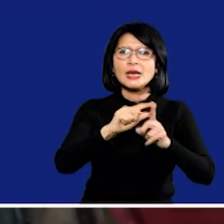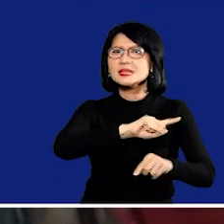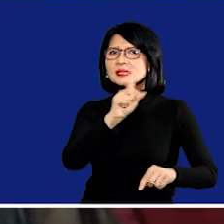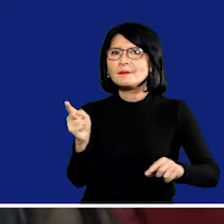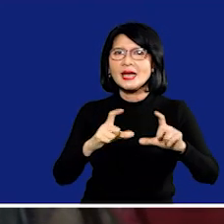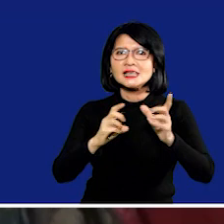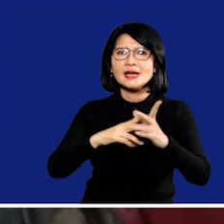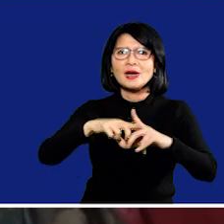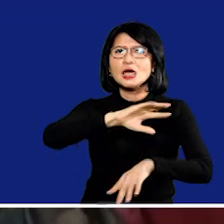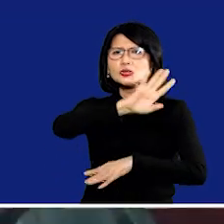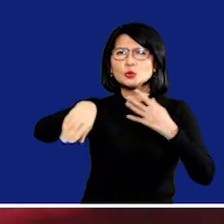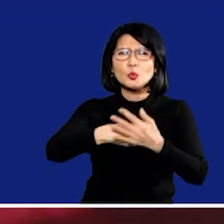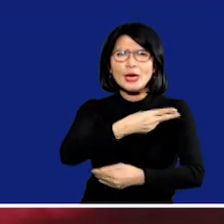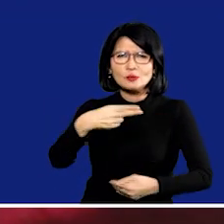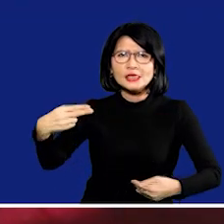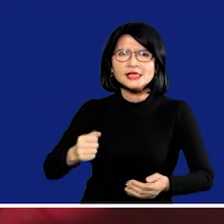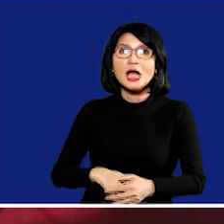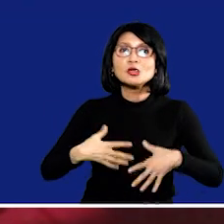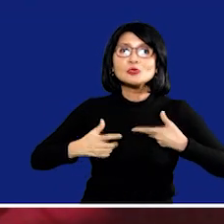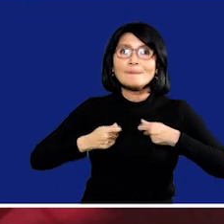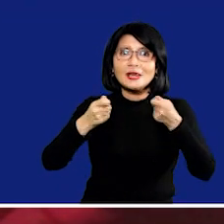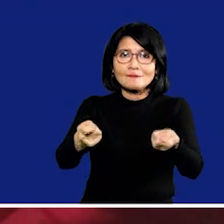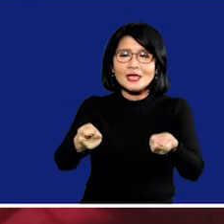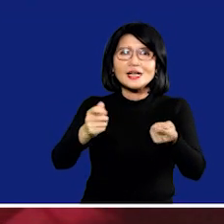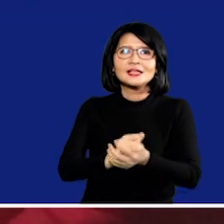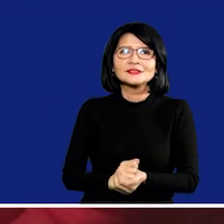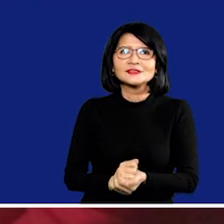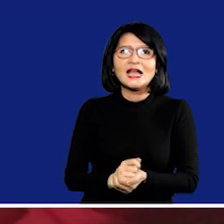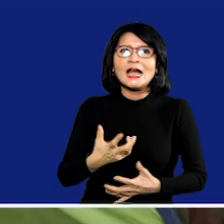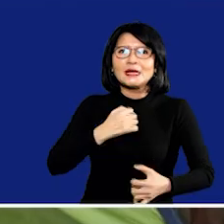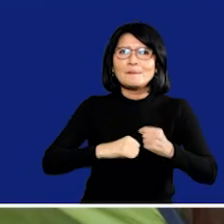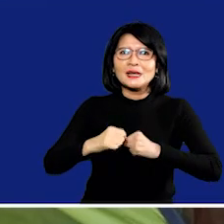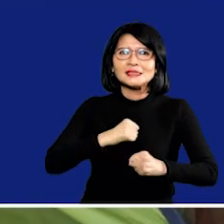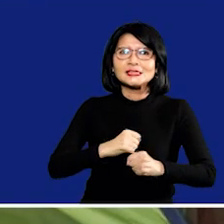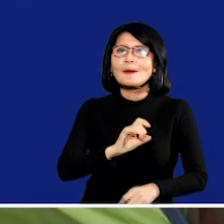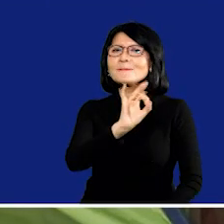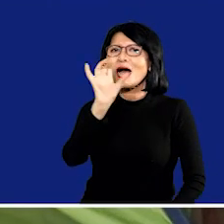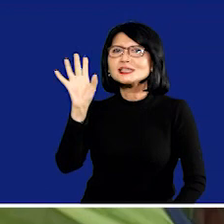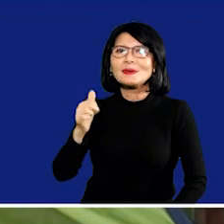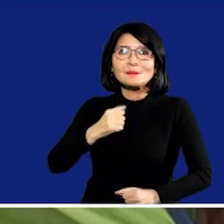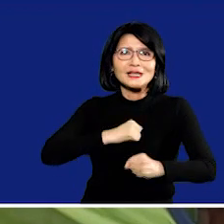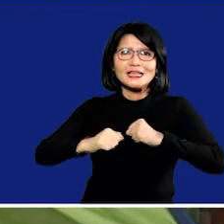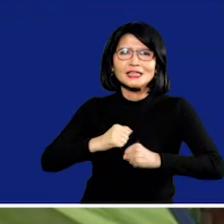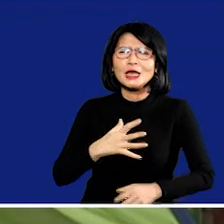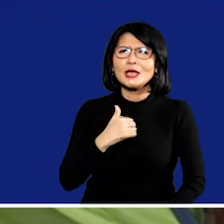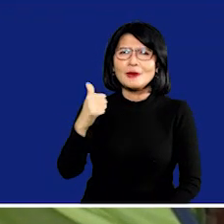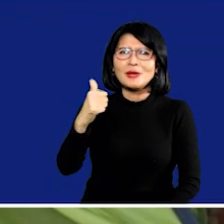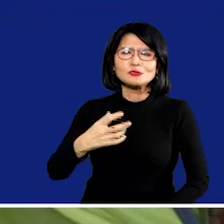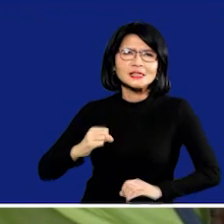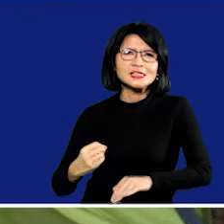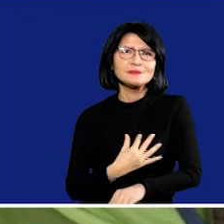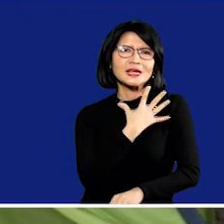PAUD hingga SMA di seluruh Indonesia telah mendaftarkan diri dan melaksanakan serangkaian kegiatan yang menarik